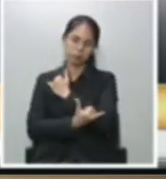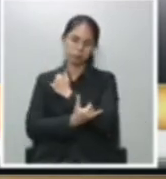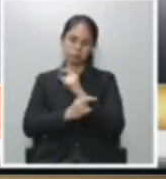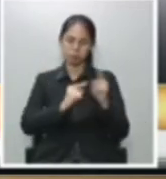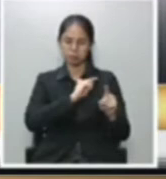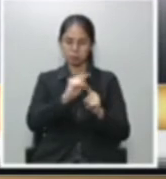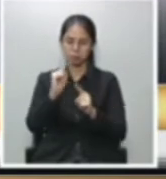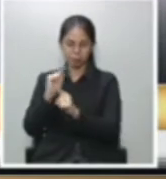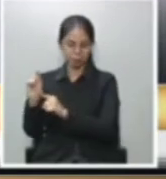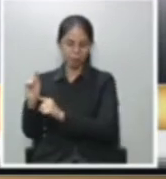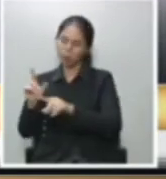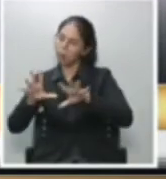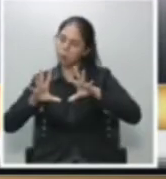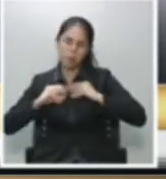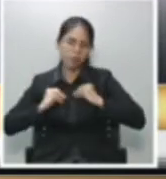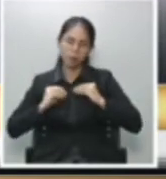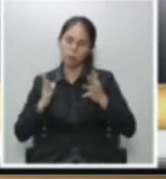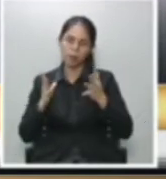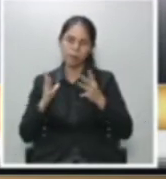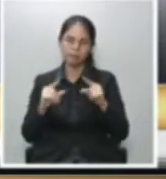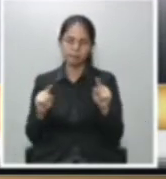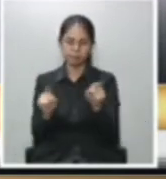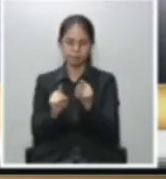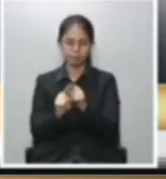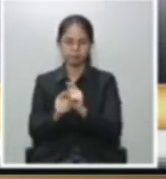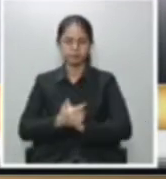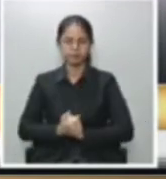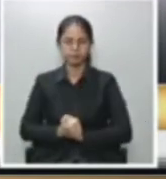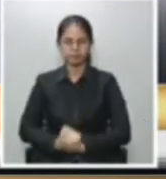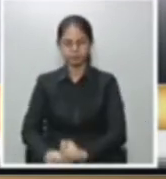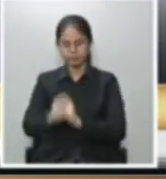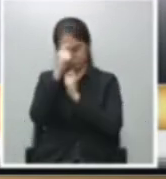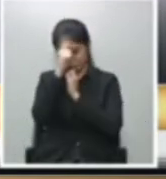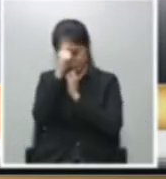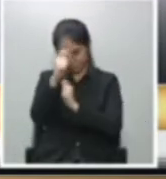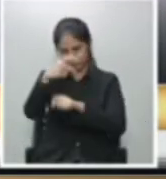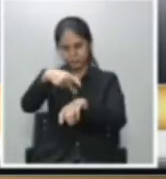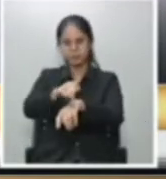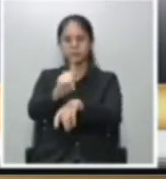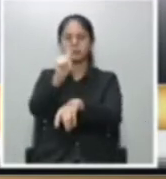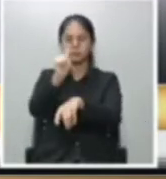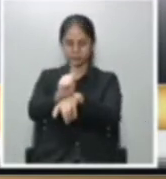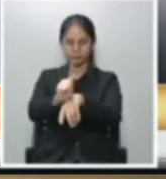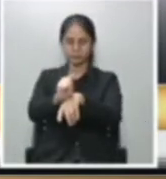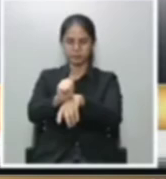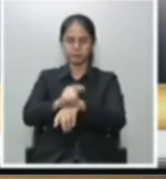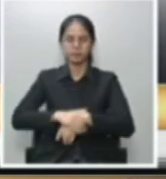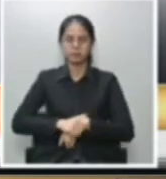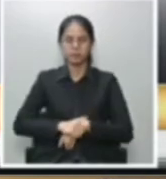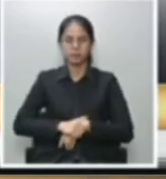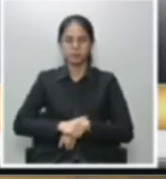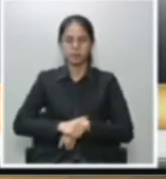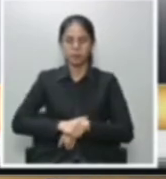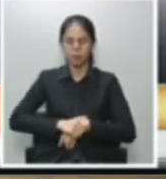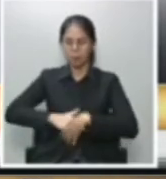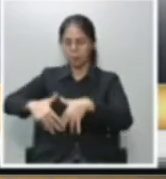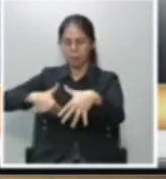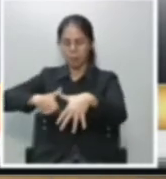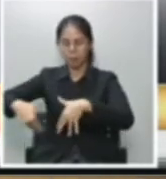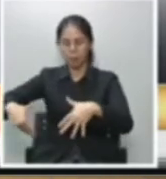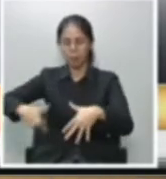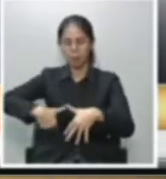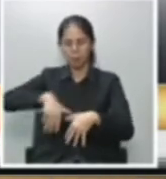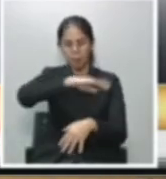อารยประเทศท่านประธานที่เคารพครับเราท่านและพี่น้องประชาชนต่างก็